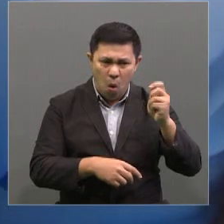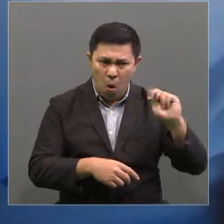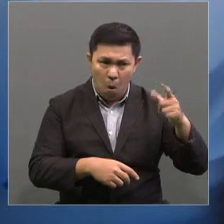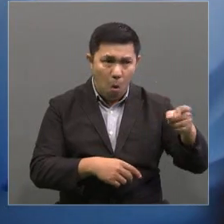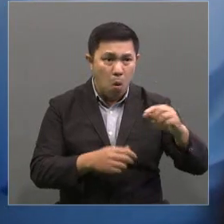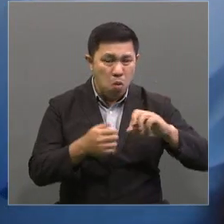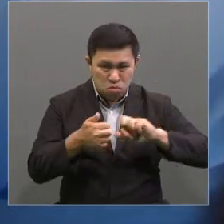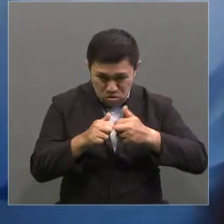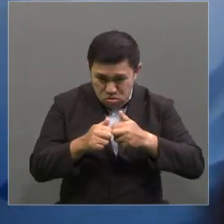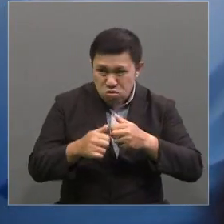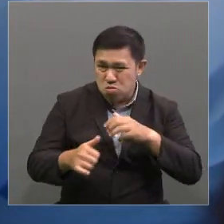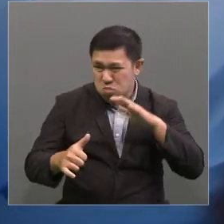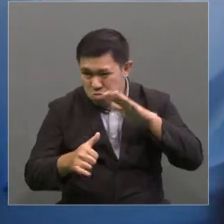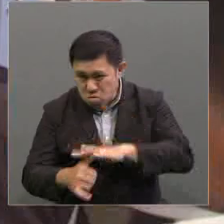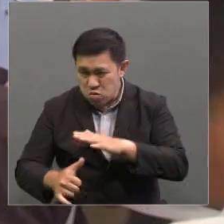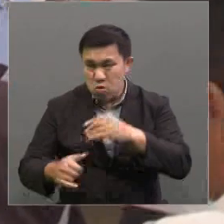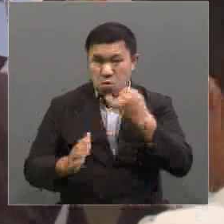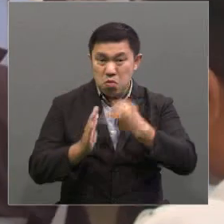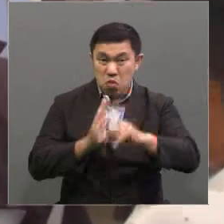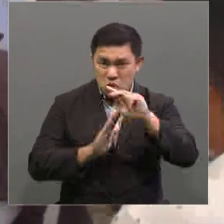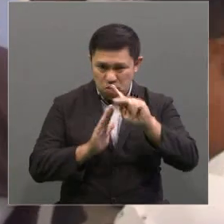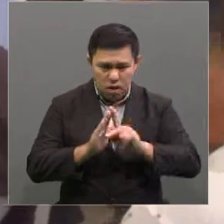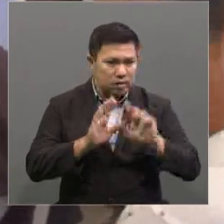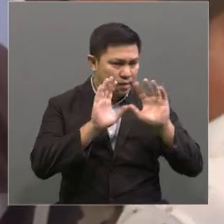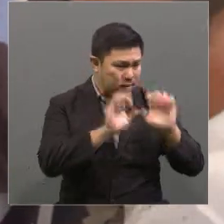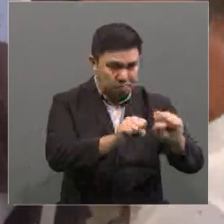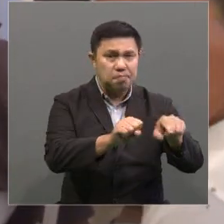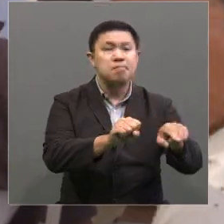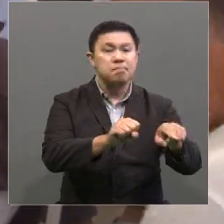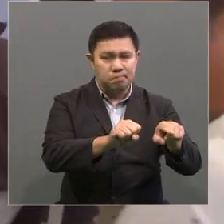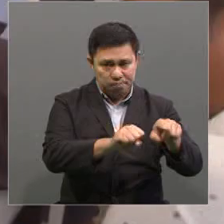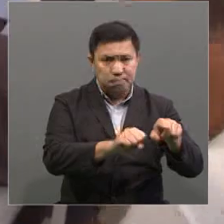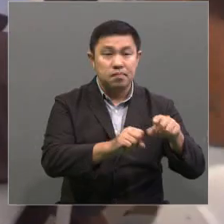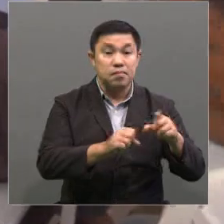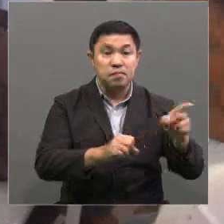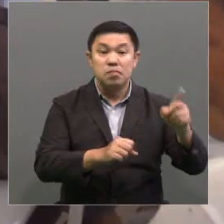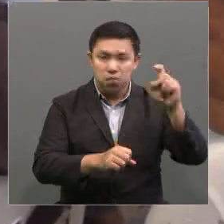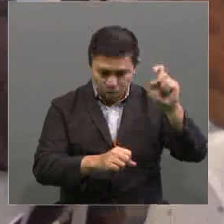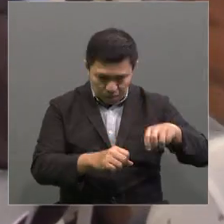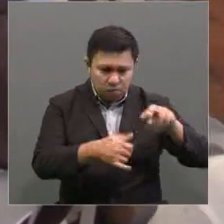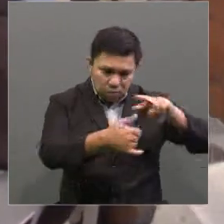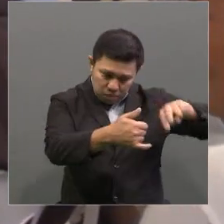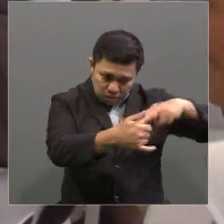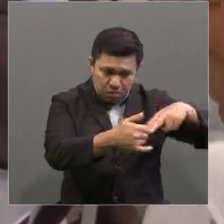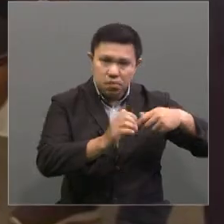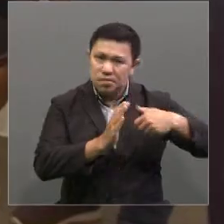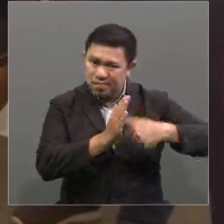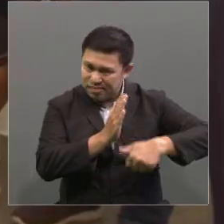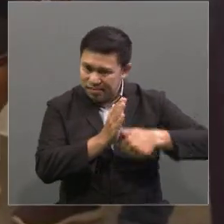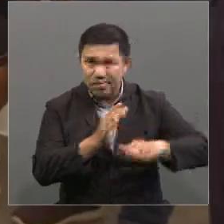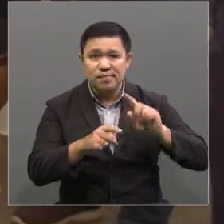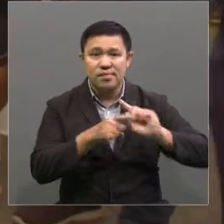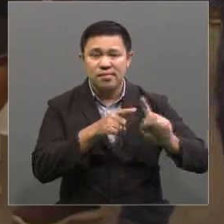กรรมข่มขู่ผิดกฎหมายเนี่ยต้องถูกปราบปรามอย่างจริงจังและตัวเจ้าหนี้ต้องถูกตรวจสอบเรื่องภาษีด้วย